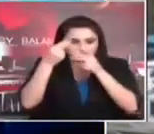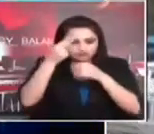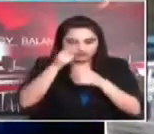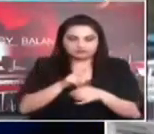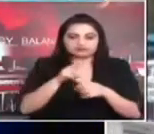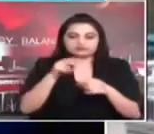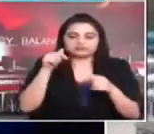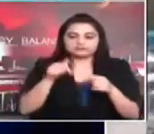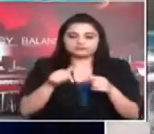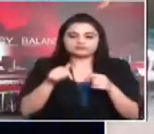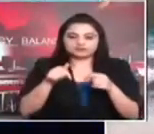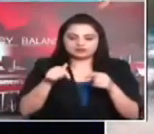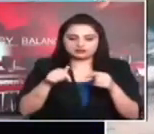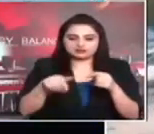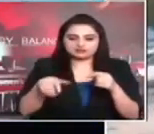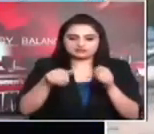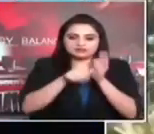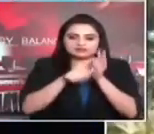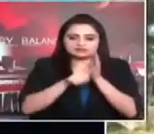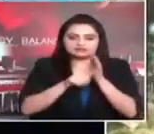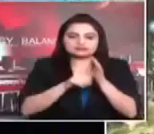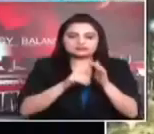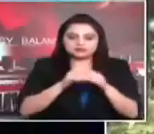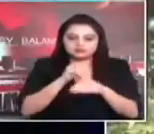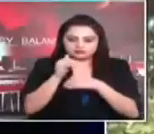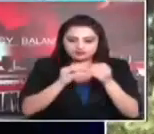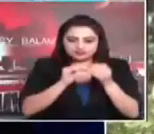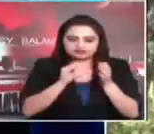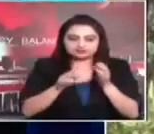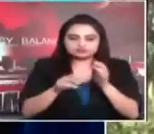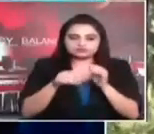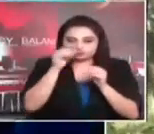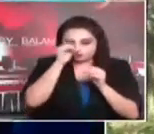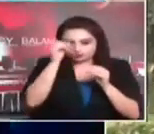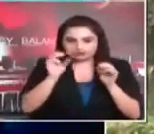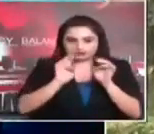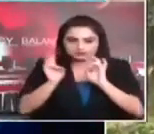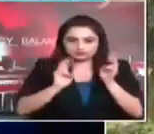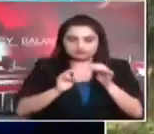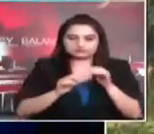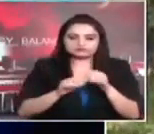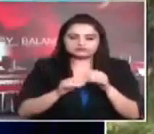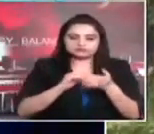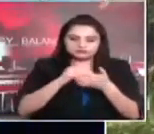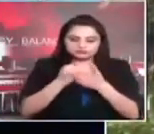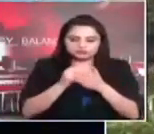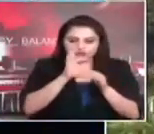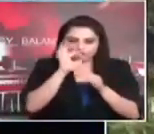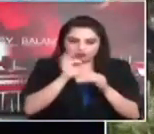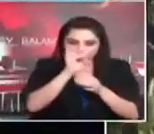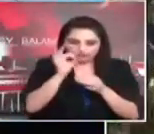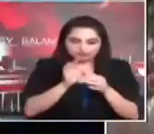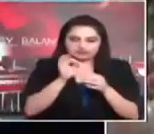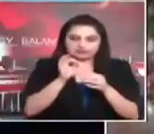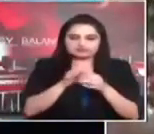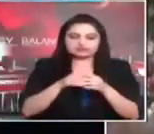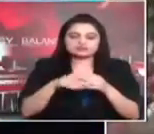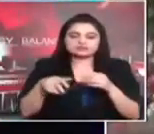पर्यटन कार्यालय, तत्कालीन जिल्ला विकास कार्यालय, पूर्व सहरी विकास डिभिजन कार्यालय र सिम नेपाल धरानको